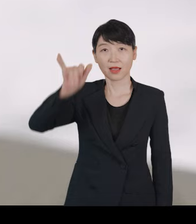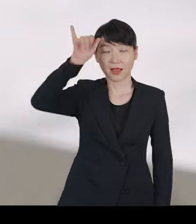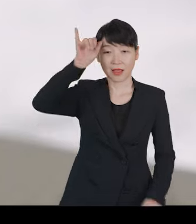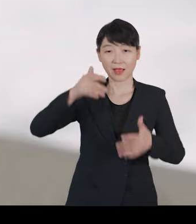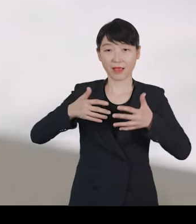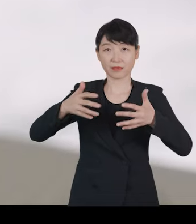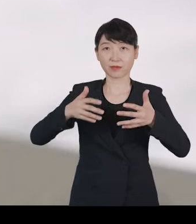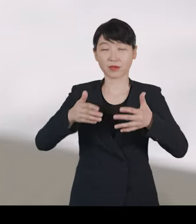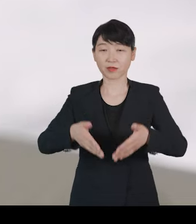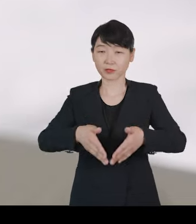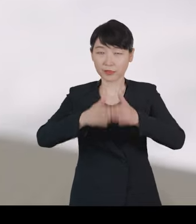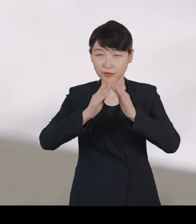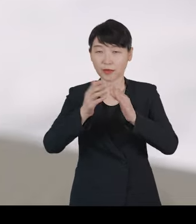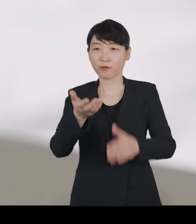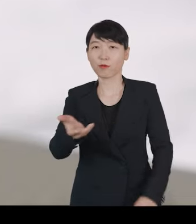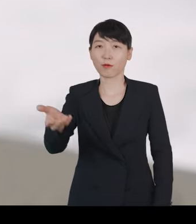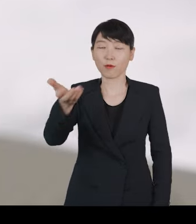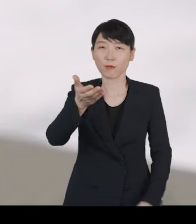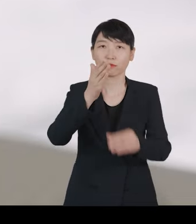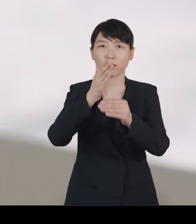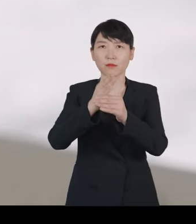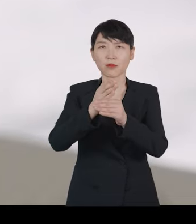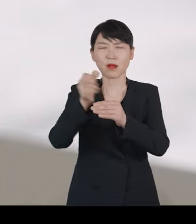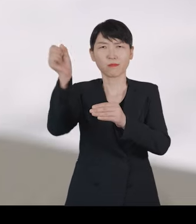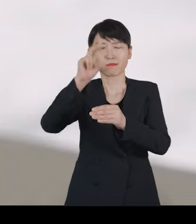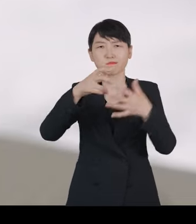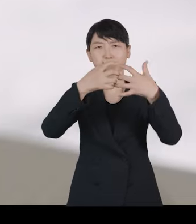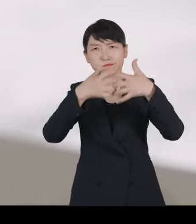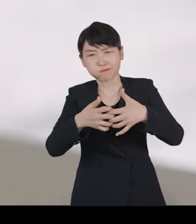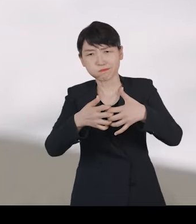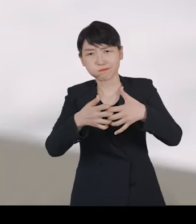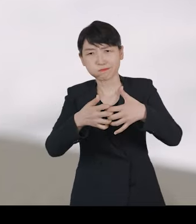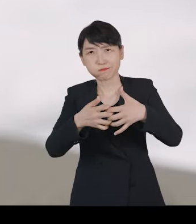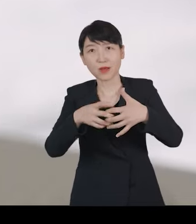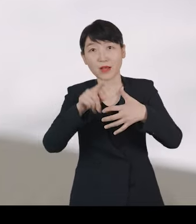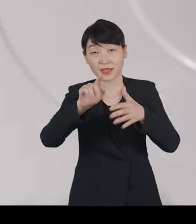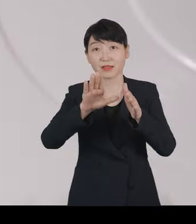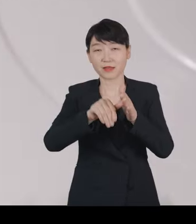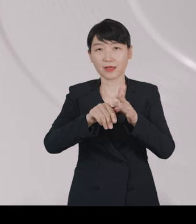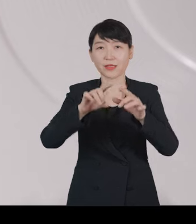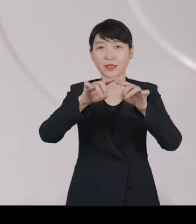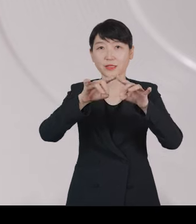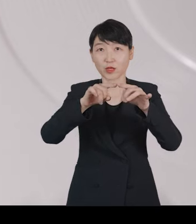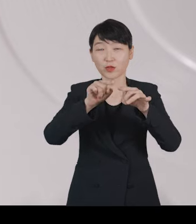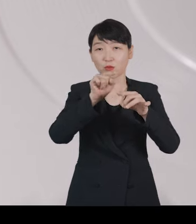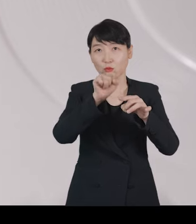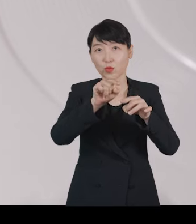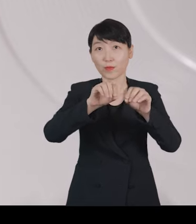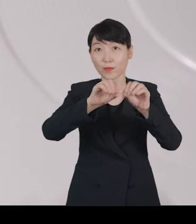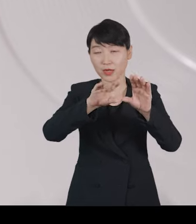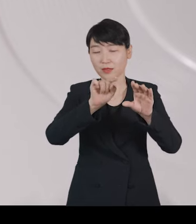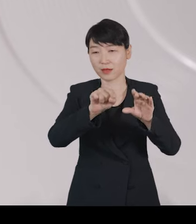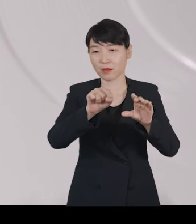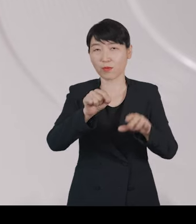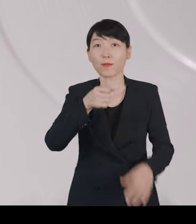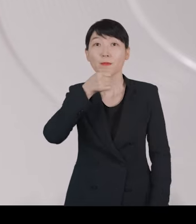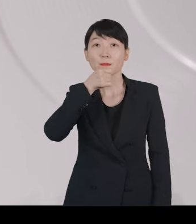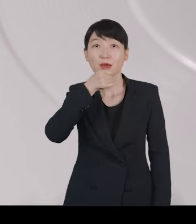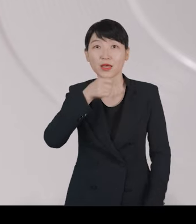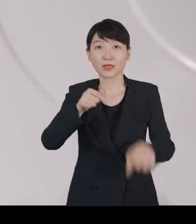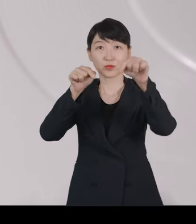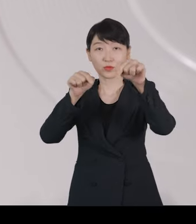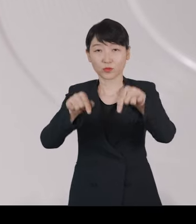AI 스피커 설치 도중 업데이트를 하다가 갑자기 멈추는 경우에는 전원 버튼과 마이크 버튼을